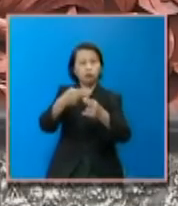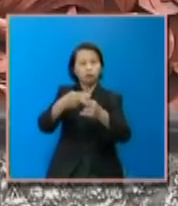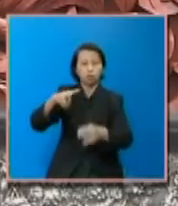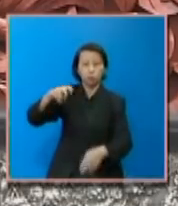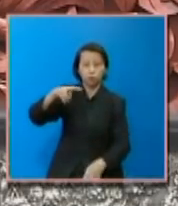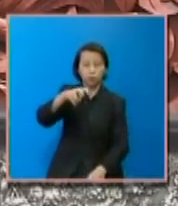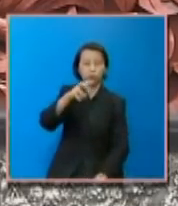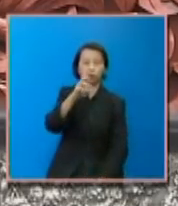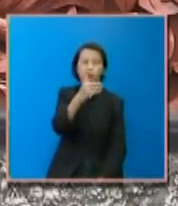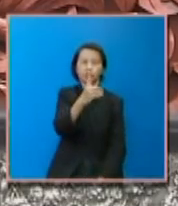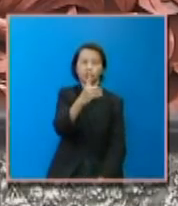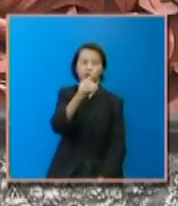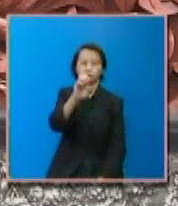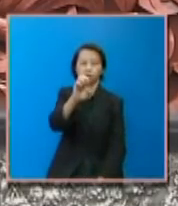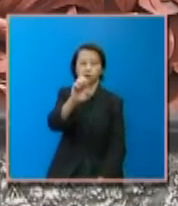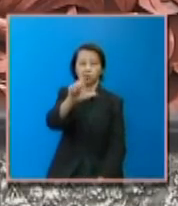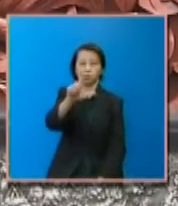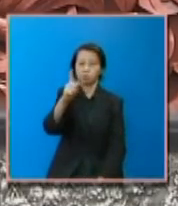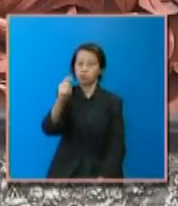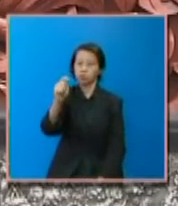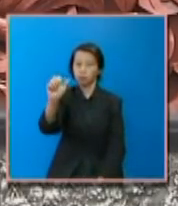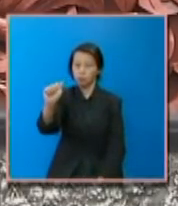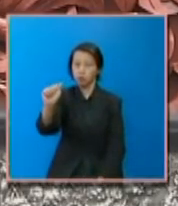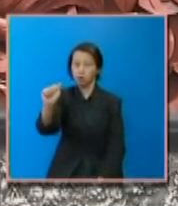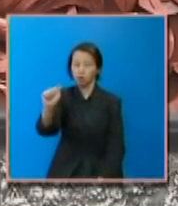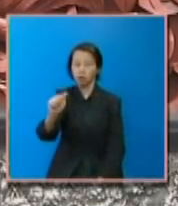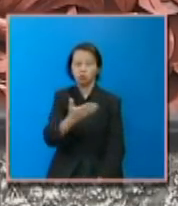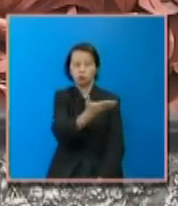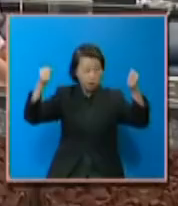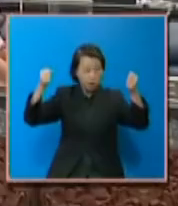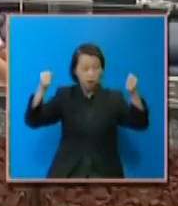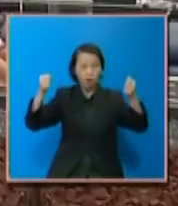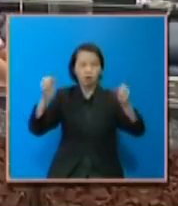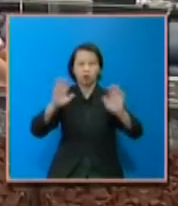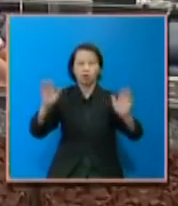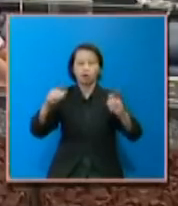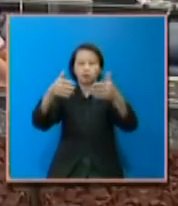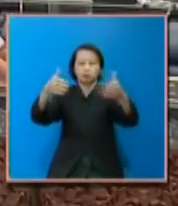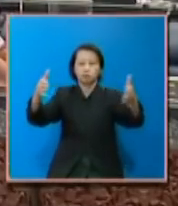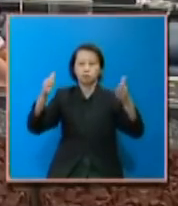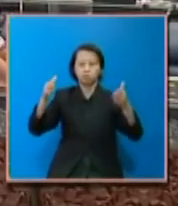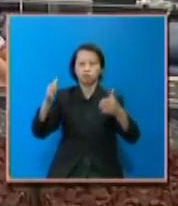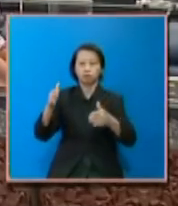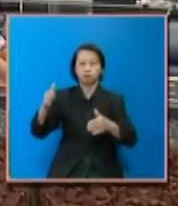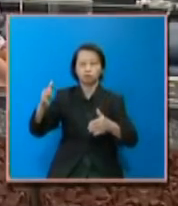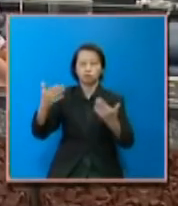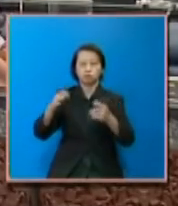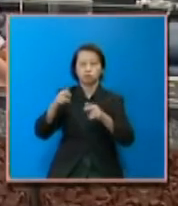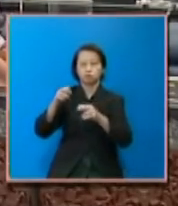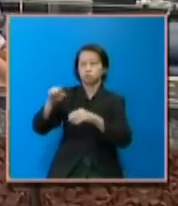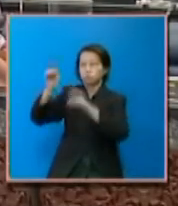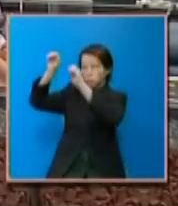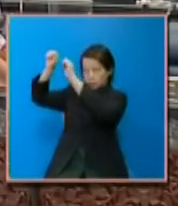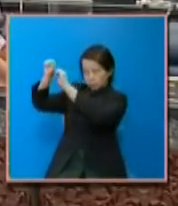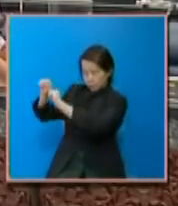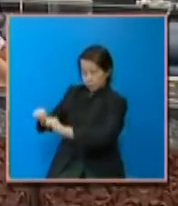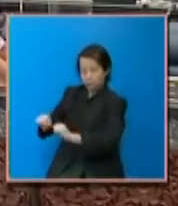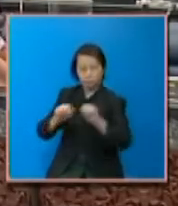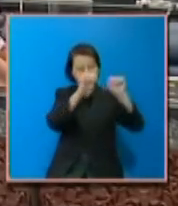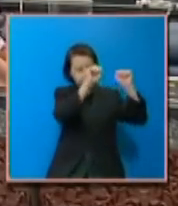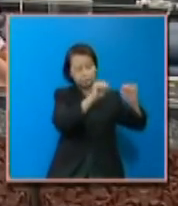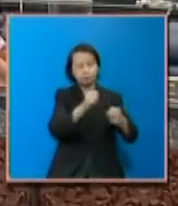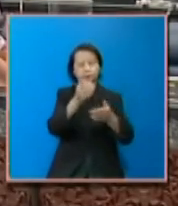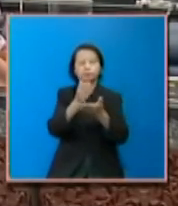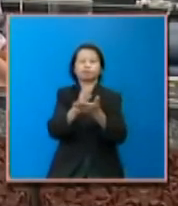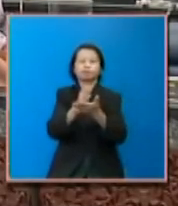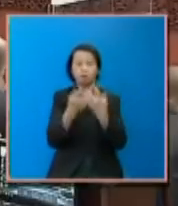候又就说对于一些行业可能也比较宽松，对于另外一些行业可能对他们的行动管